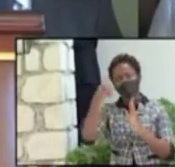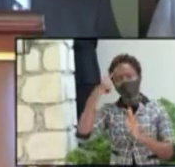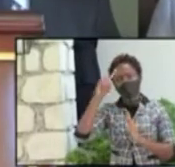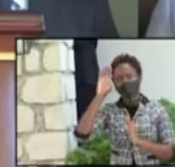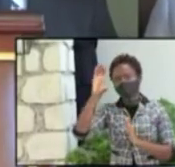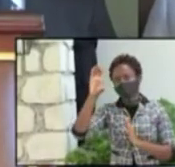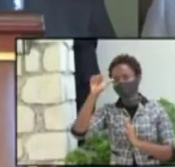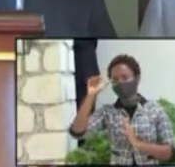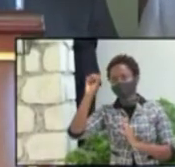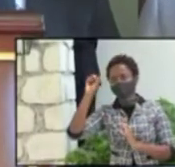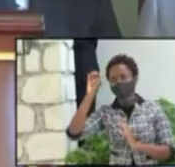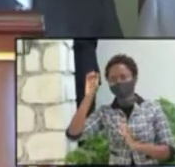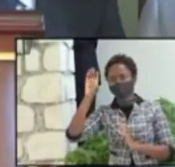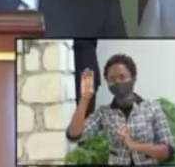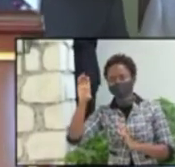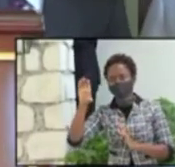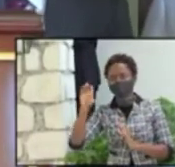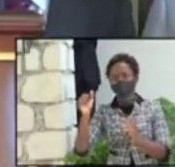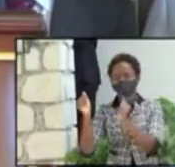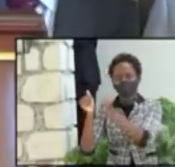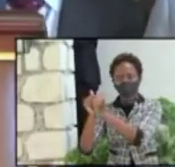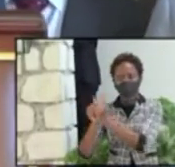Kazek là accompagné de